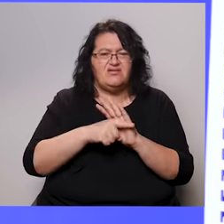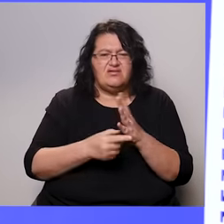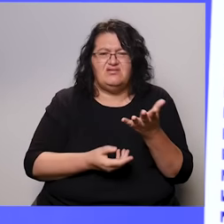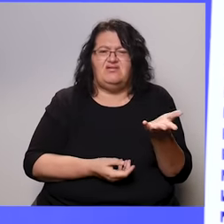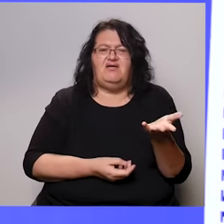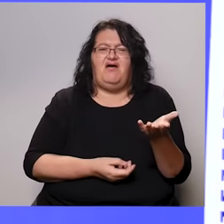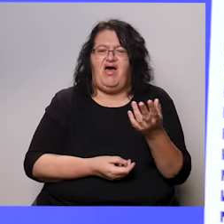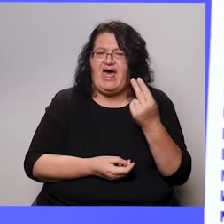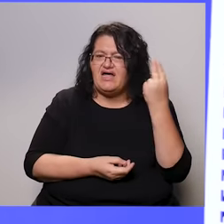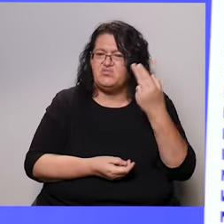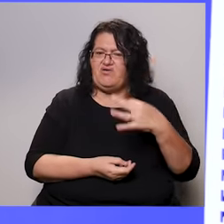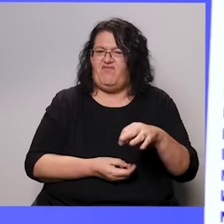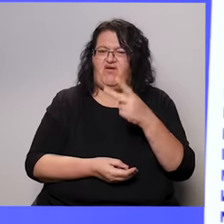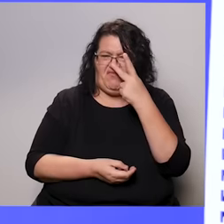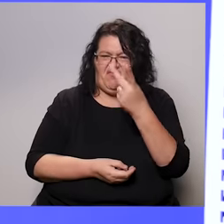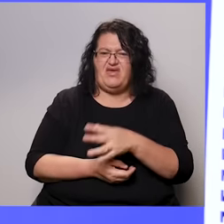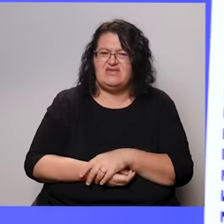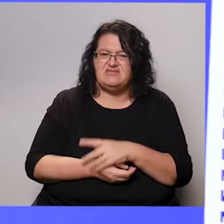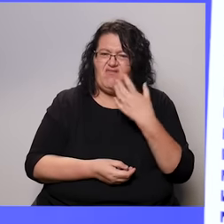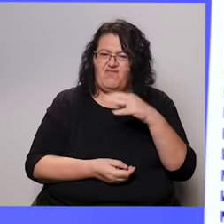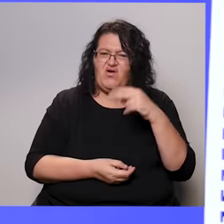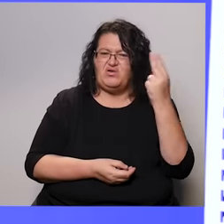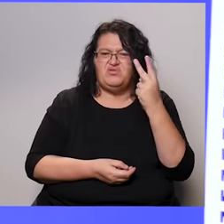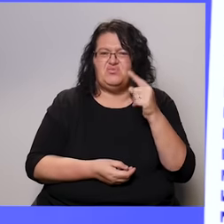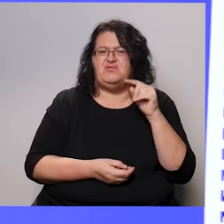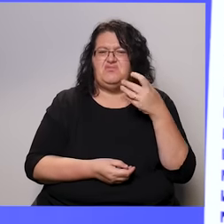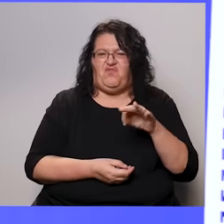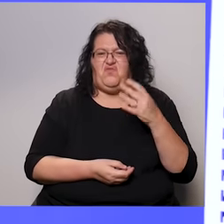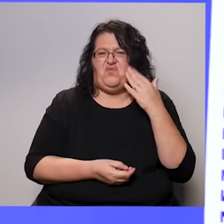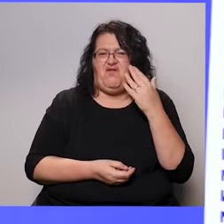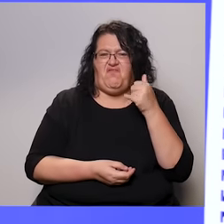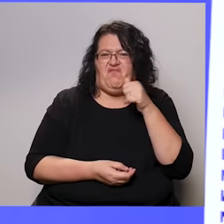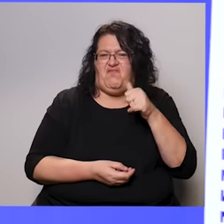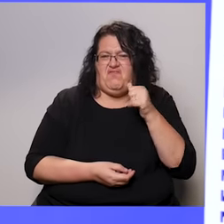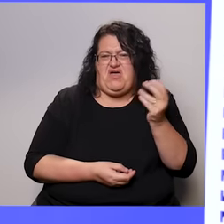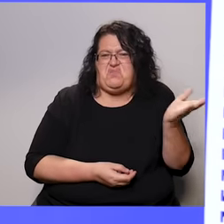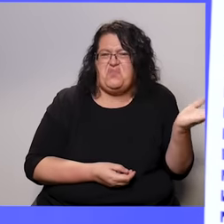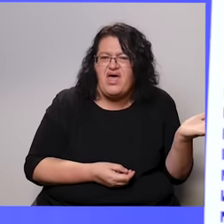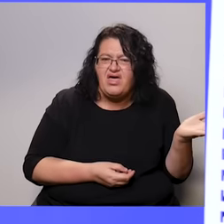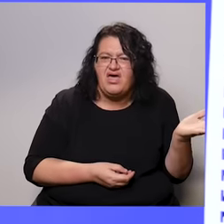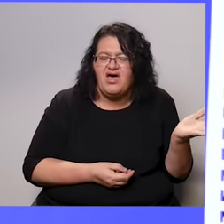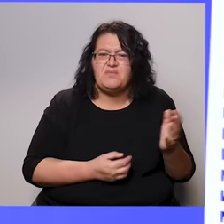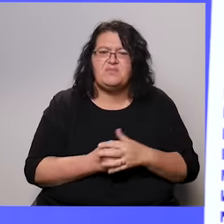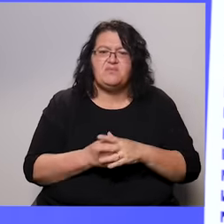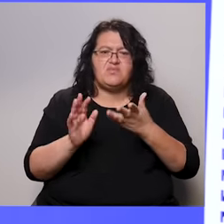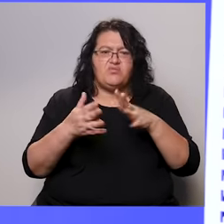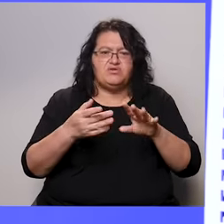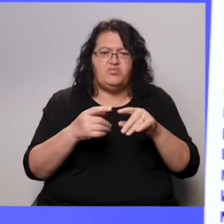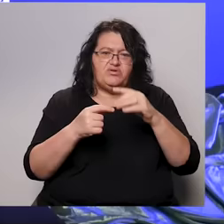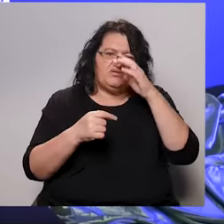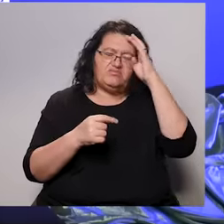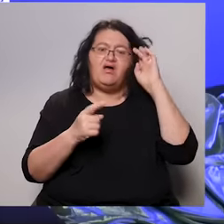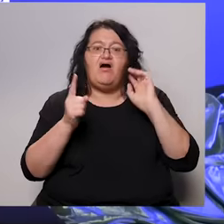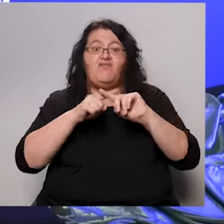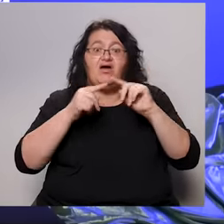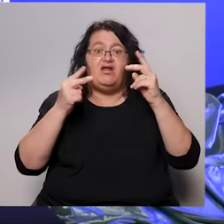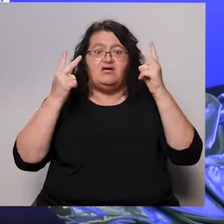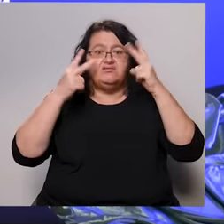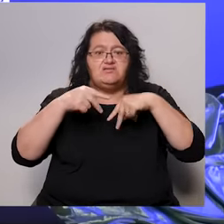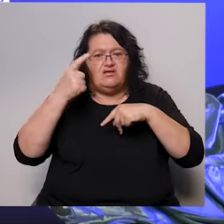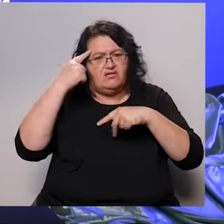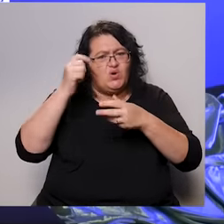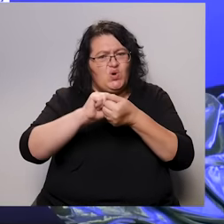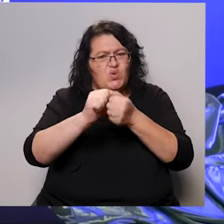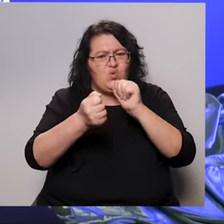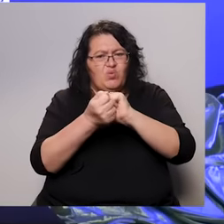e voia Domnului ei? Nu e mai voia Domnului, e voia ei, ca și femeie. Și am început să-mi dau seama ce